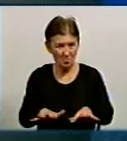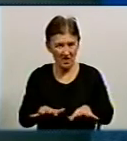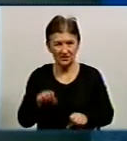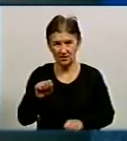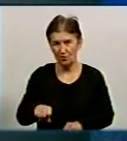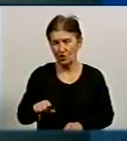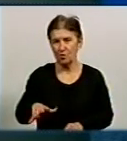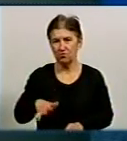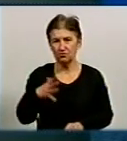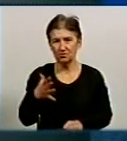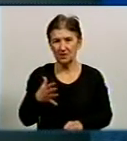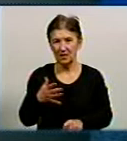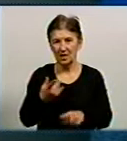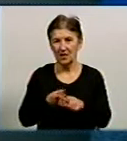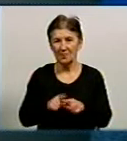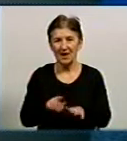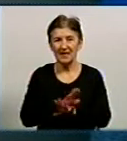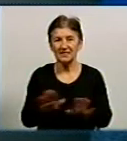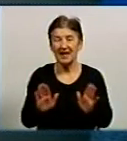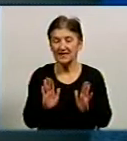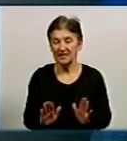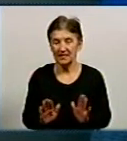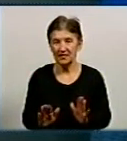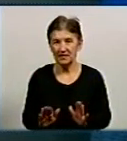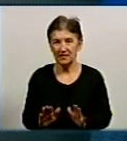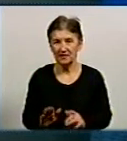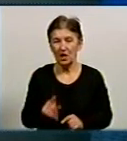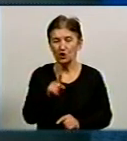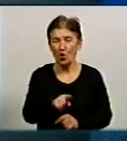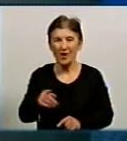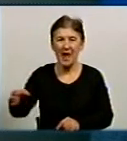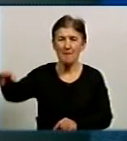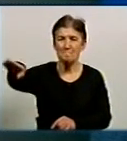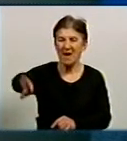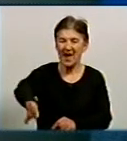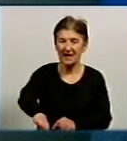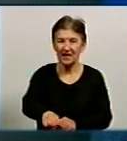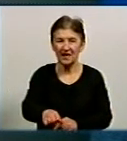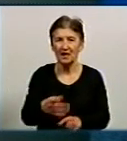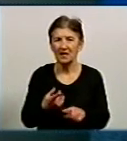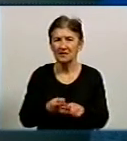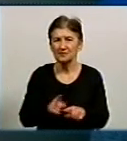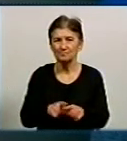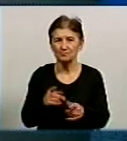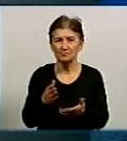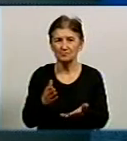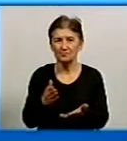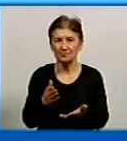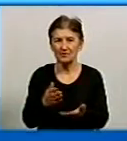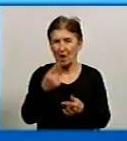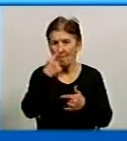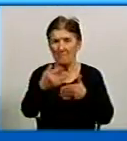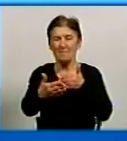бути. От. Причому не тільки от той берег, що, ну, от, на якому знаходиться, так, ну, більше до центру,